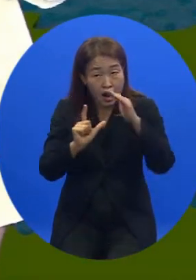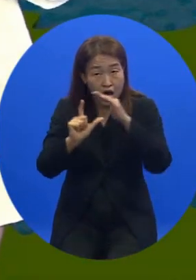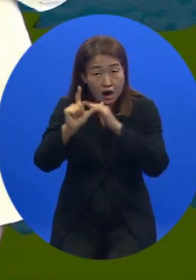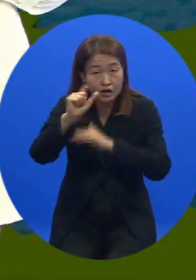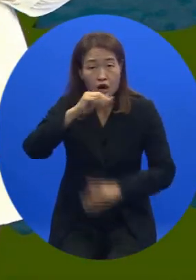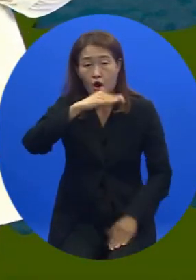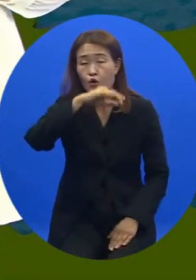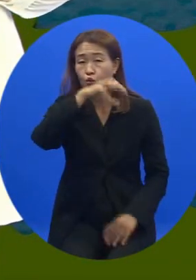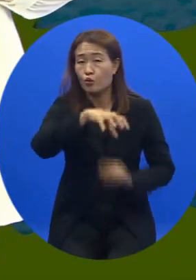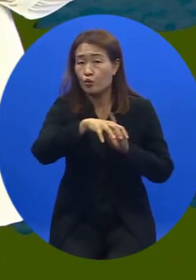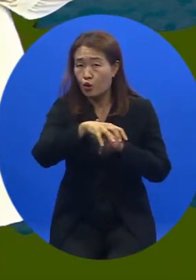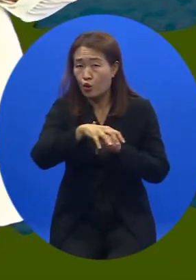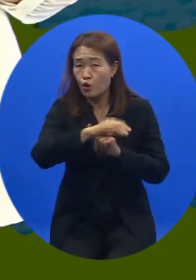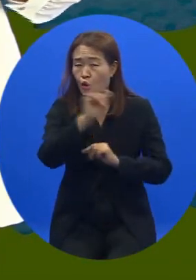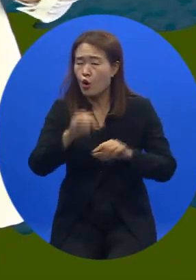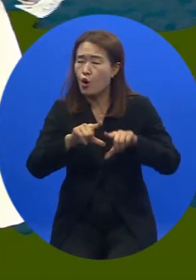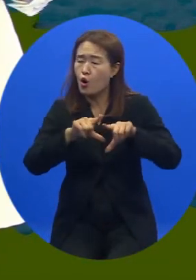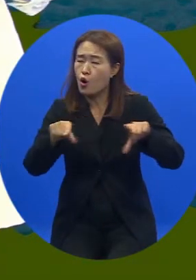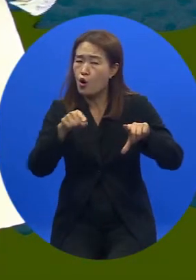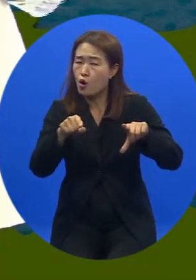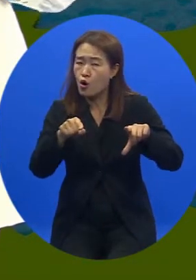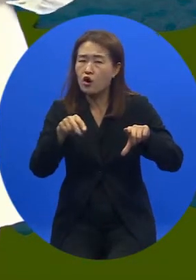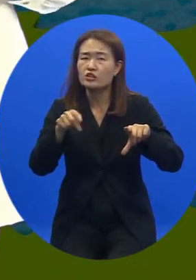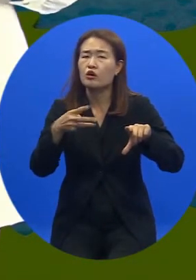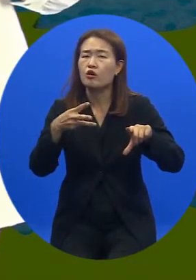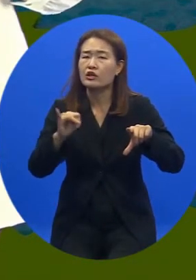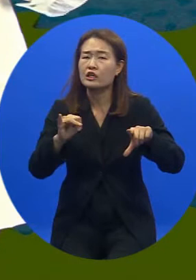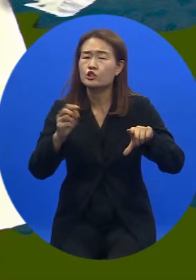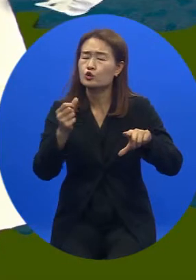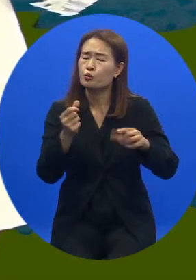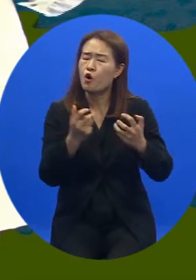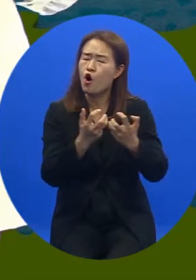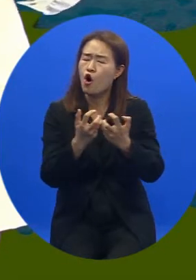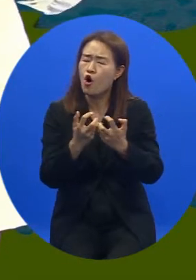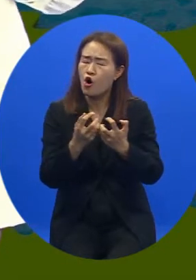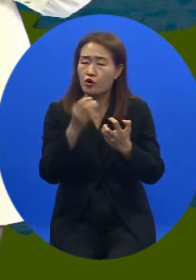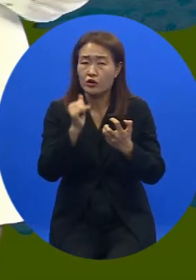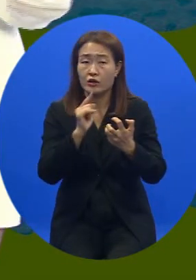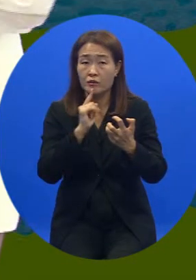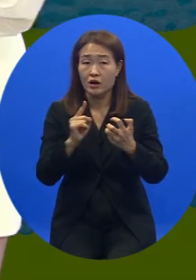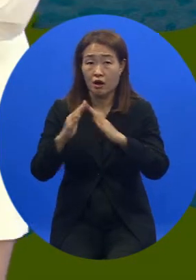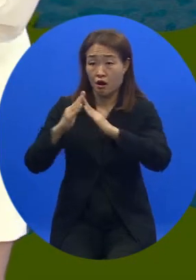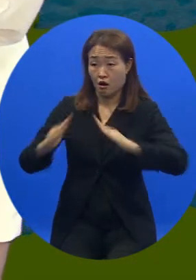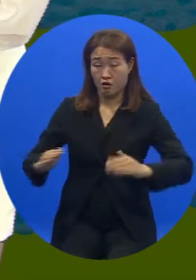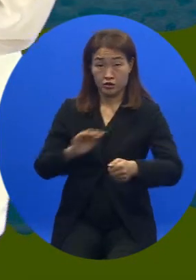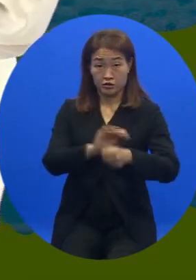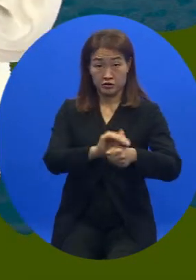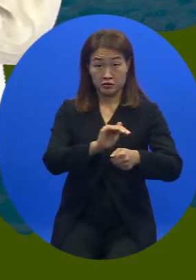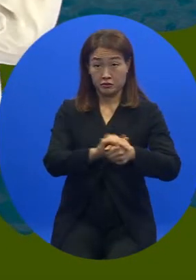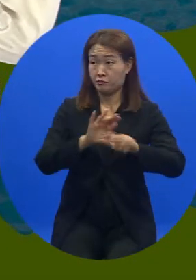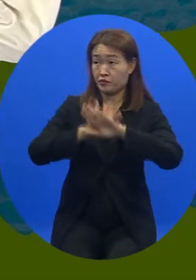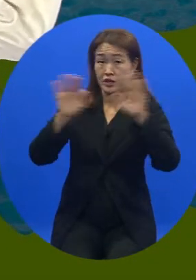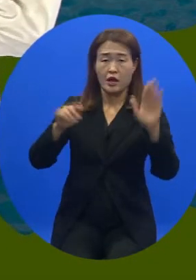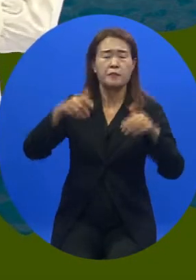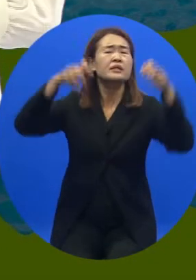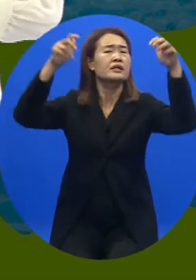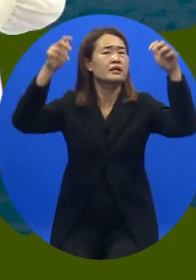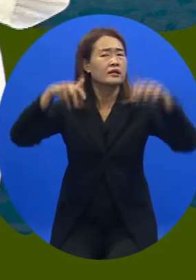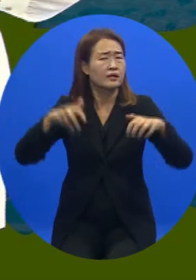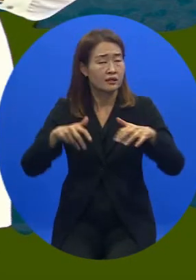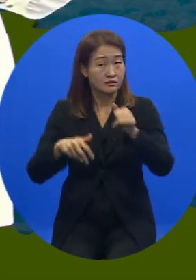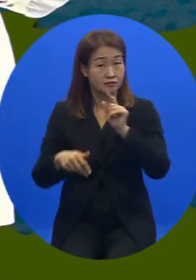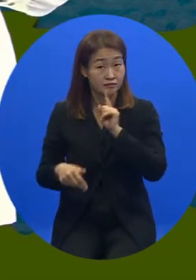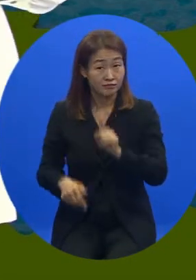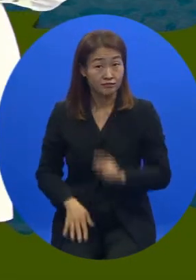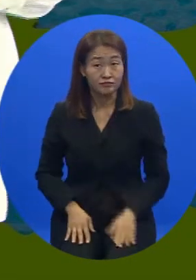아침 사이에 강원 산지와 일부 중부 내륙에 서리가 내리고 얼음이 어는 곳도 있겠고 호남 동부와 경남에는 낮 한때 비가